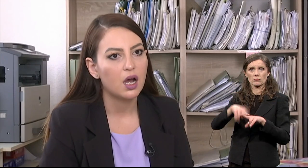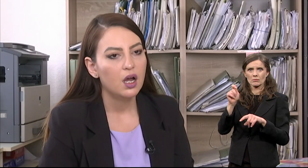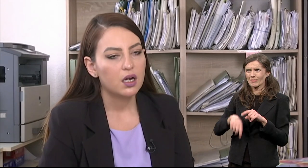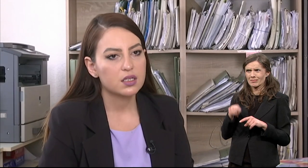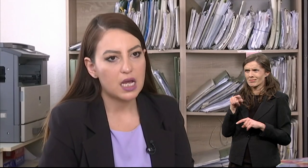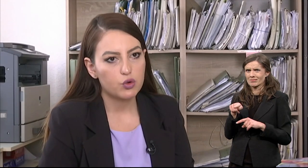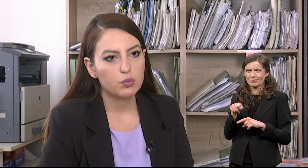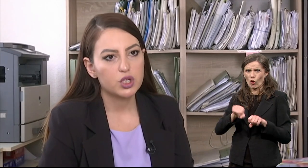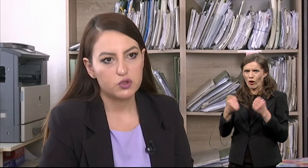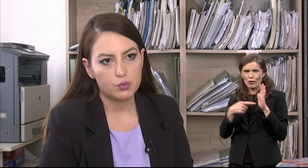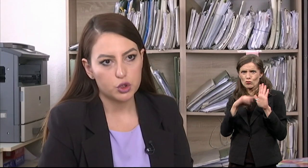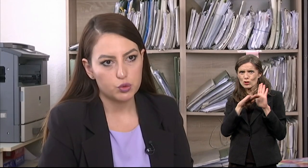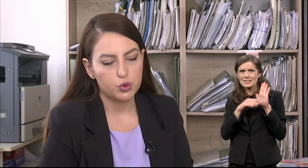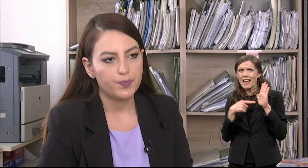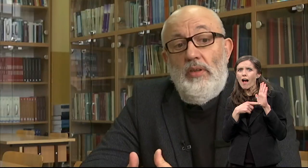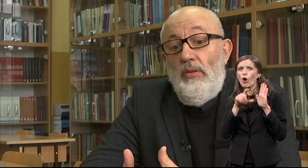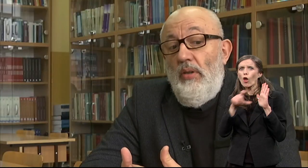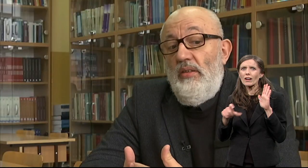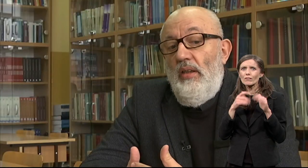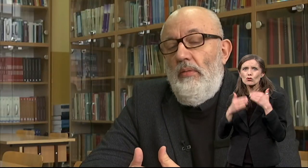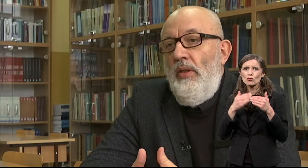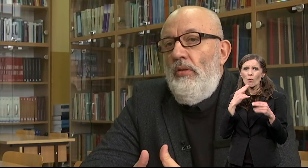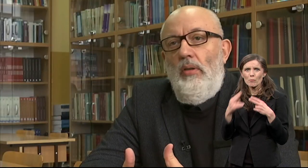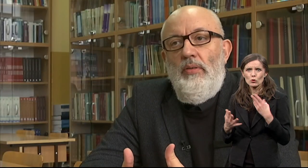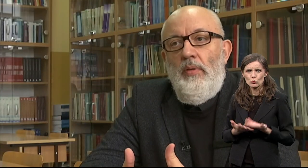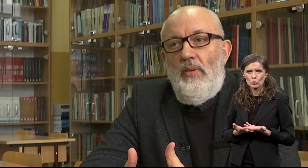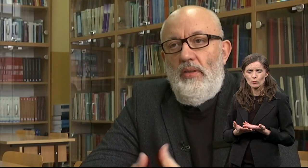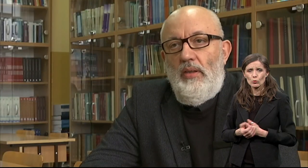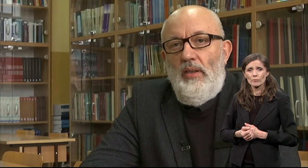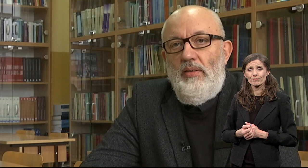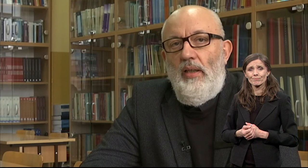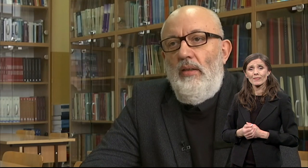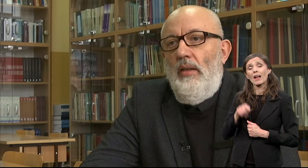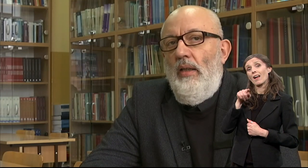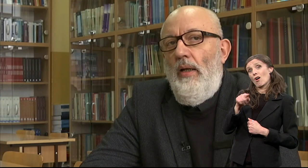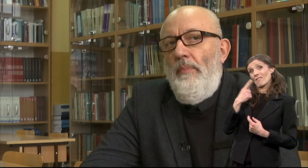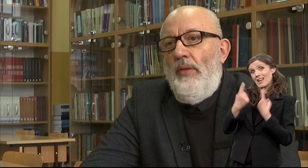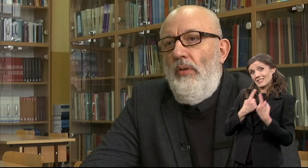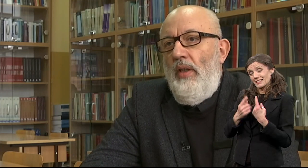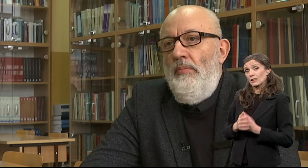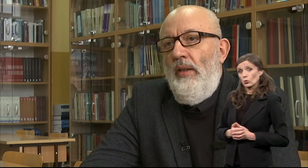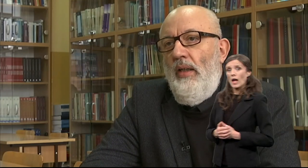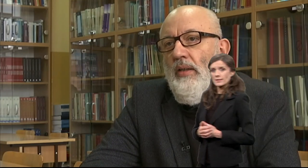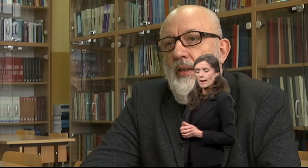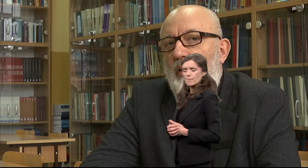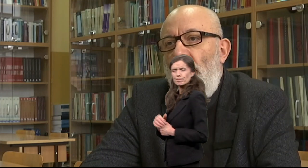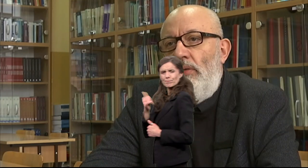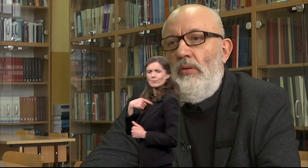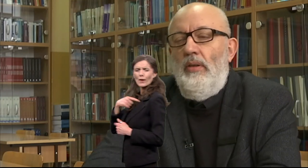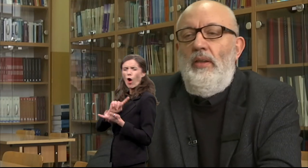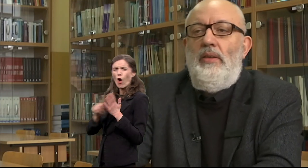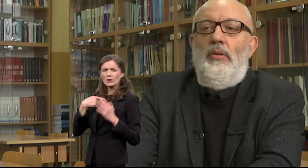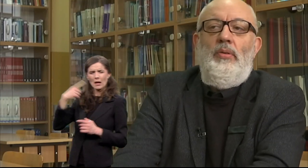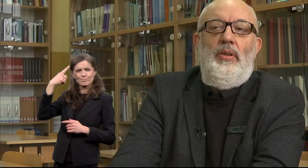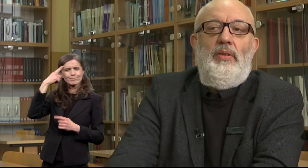sa zakonom o krivičnom postupku. Ova situacija neodoljivo me podseća zaista na to vreme kada je